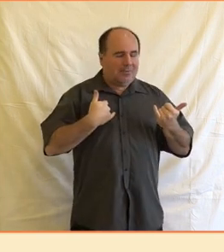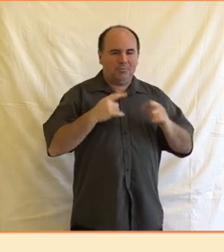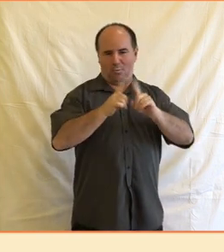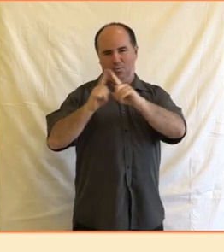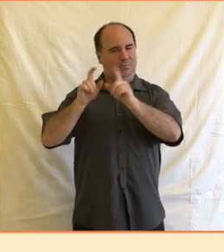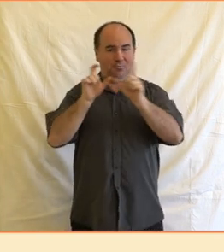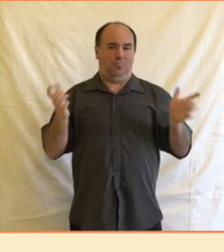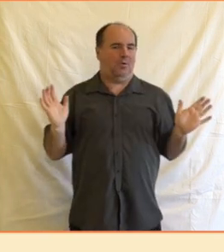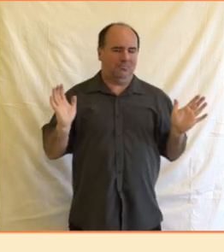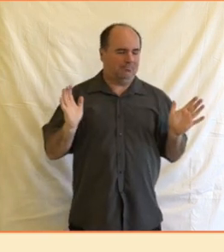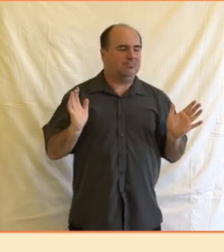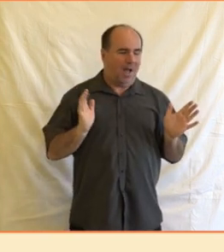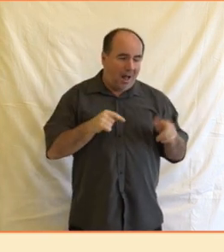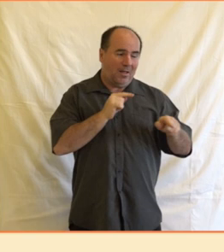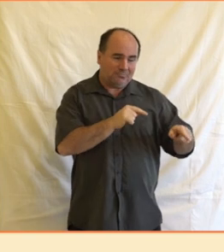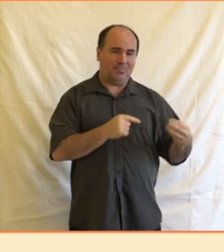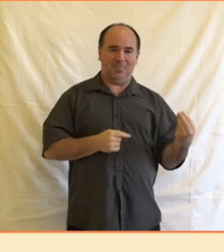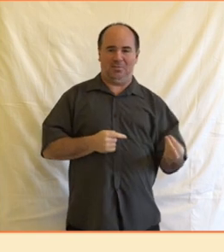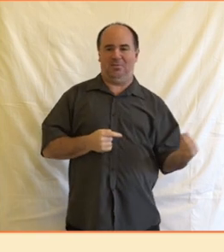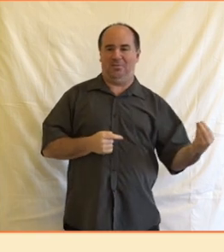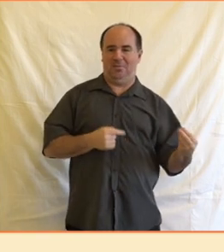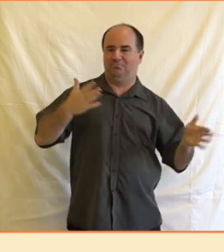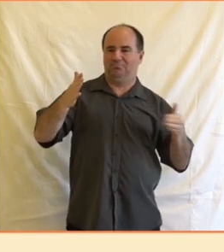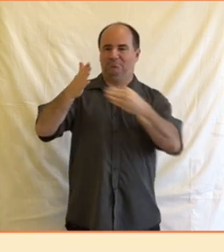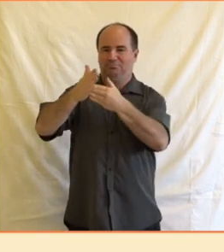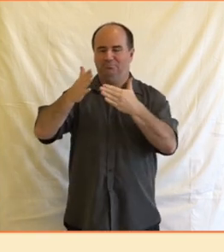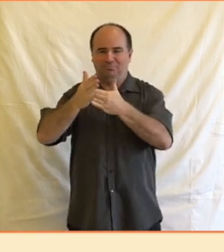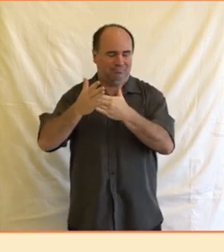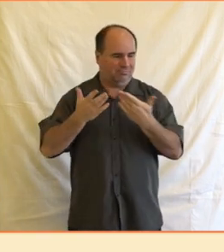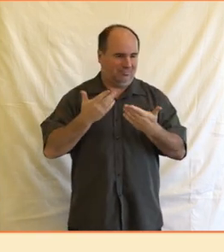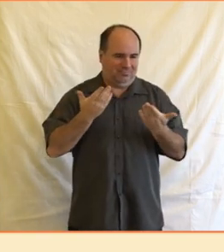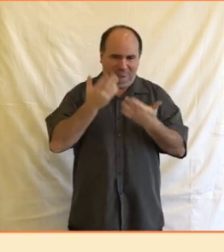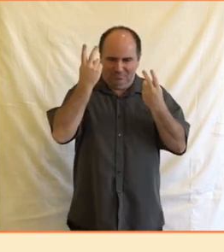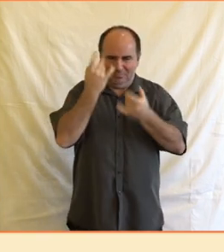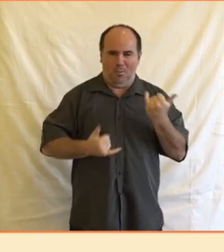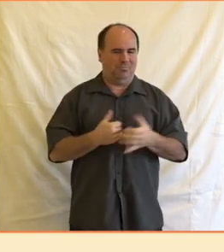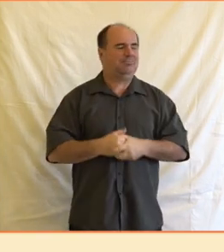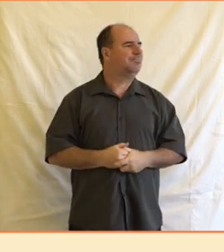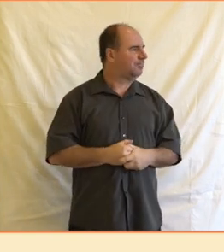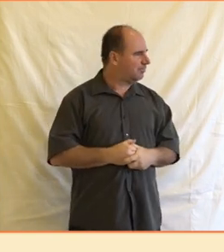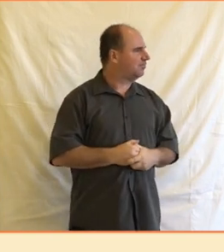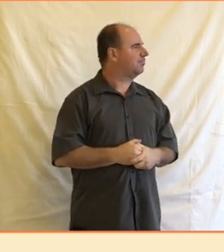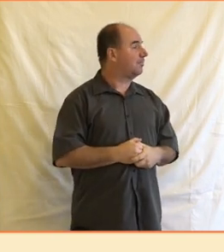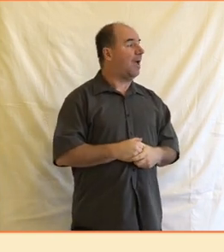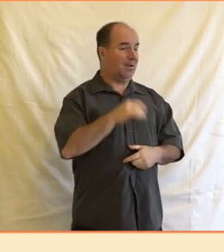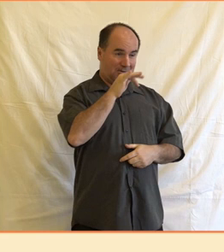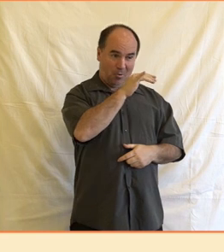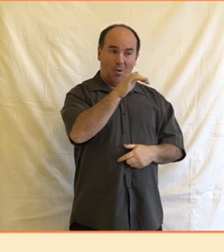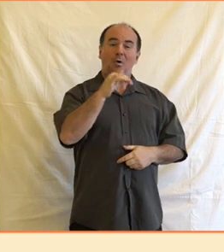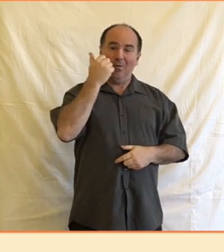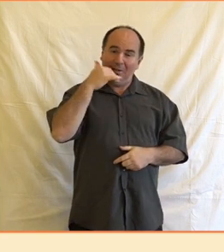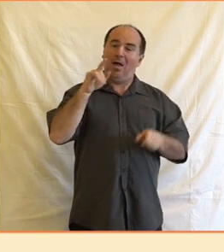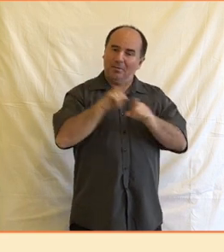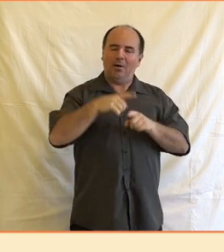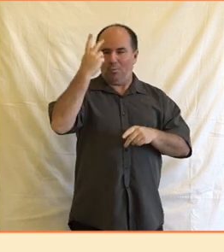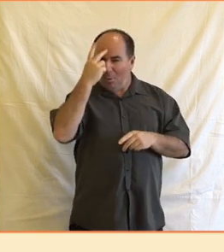našich setkání, tedy s digitálně vyloučenými, kteří naopak třeba s digitálními technologiemi pracují velmi dobře, ale právě